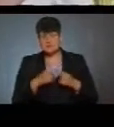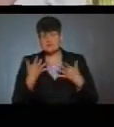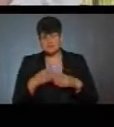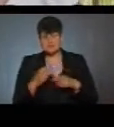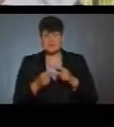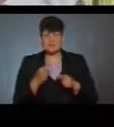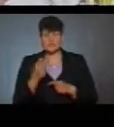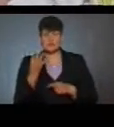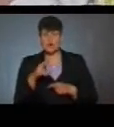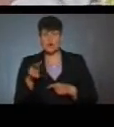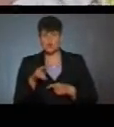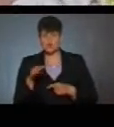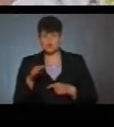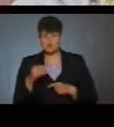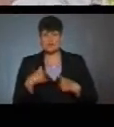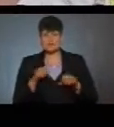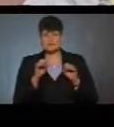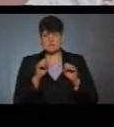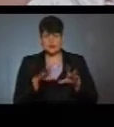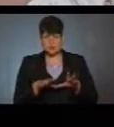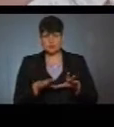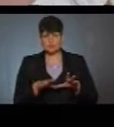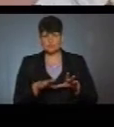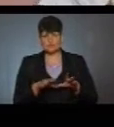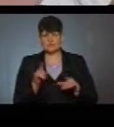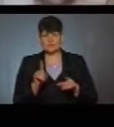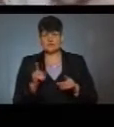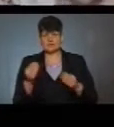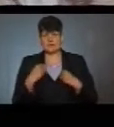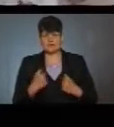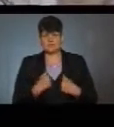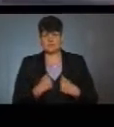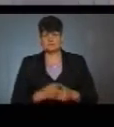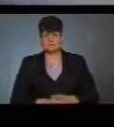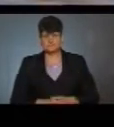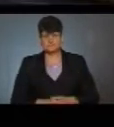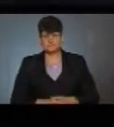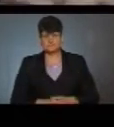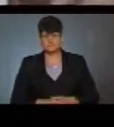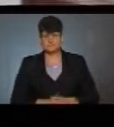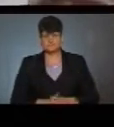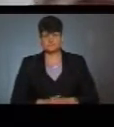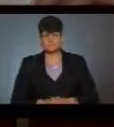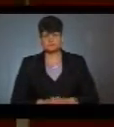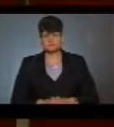4 лютого я їду, здаю, я віддаю то, що колись дали мені. Діана Ярошенко, Юрій Багрій,